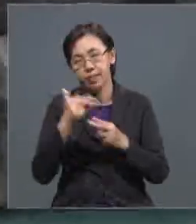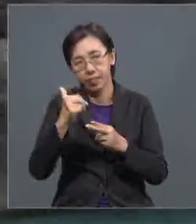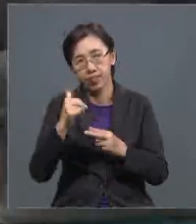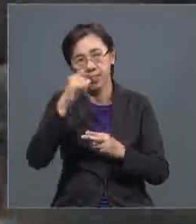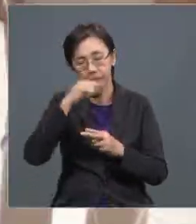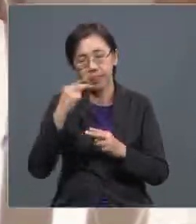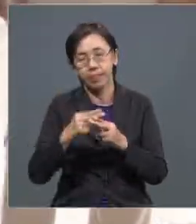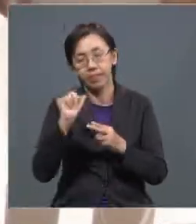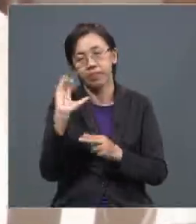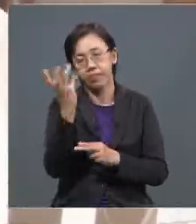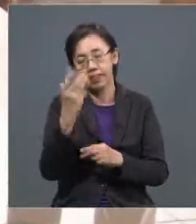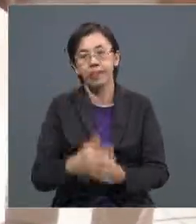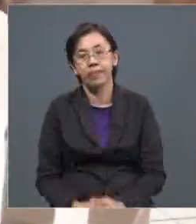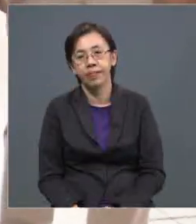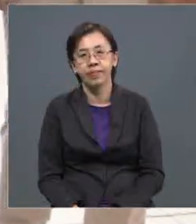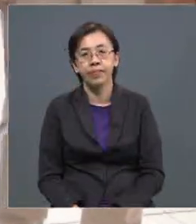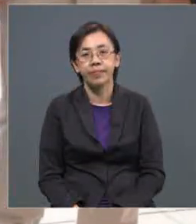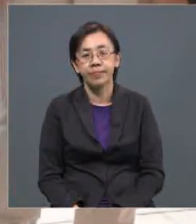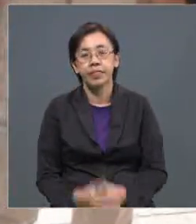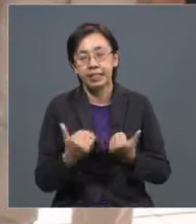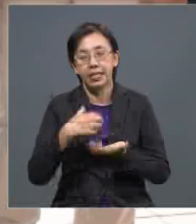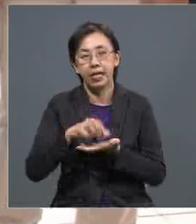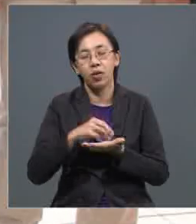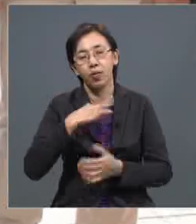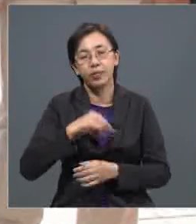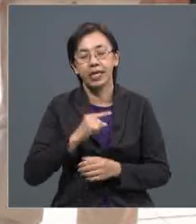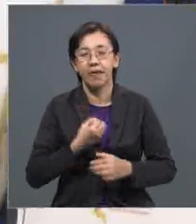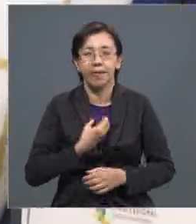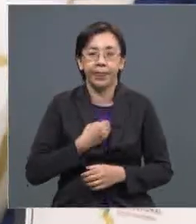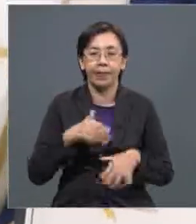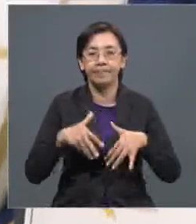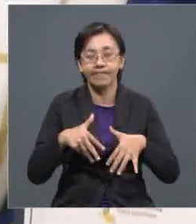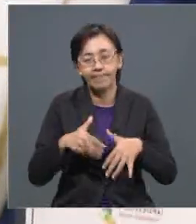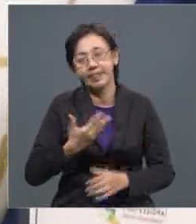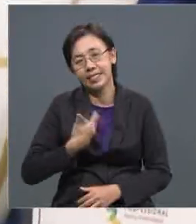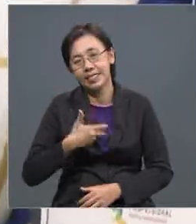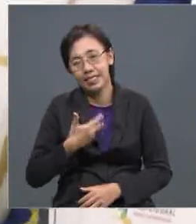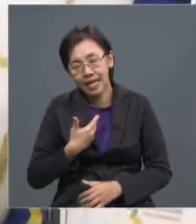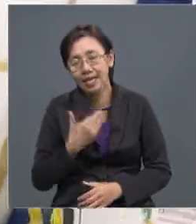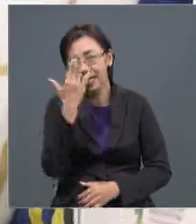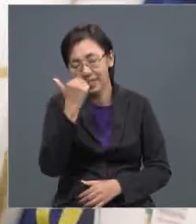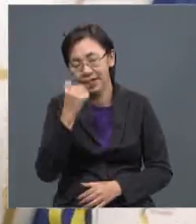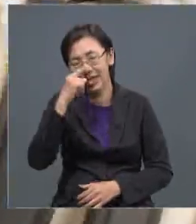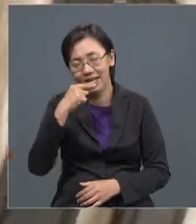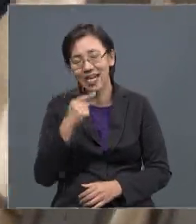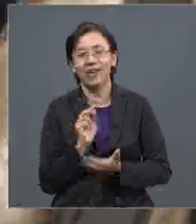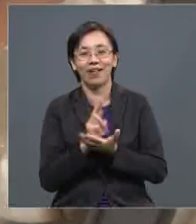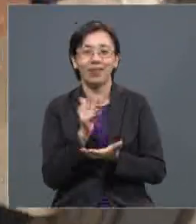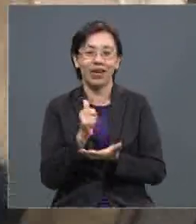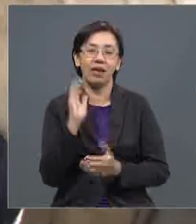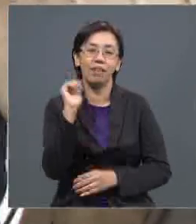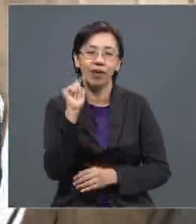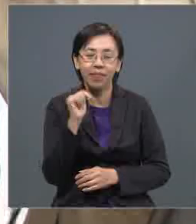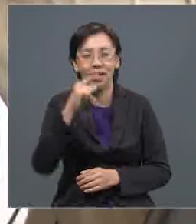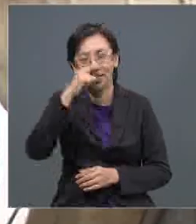กครั้งน้องอัธชัยเนี่ยนะได้เปิดเผยความรู้สึกว่าตื่นเต้นแล้วก็ดีใจมากเลยที่คว้าแชมป์กลับมาให้ประเทศได้ทำให้พ่อแม่แล้วก็